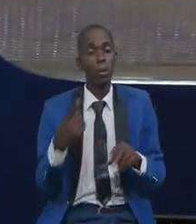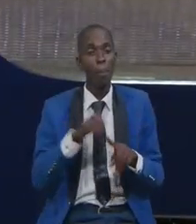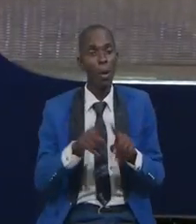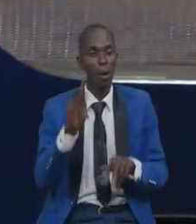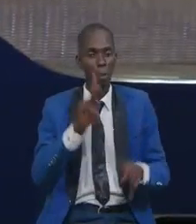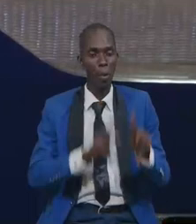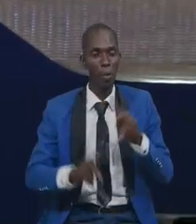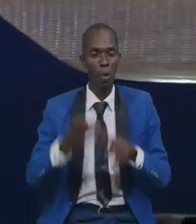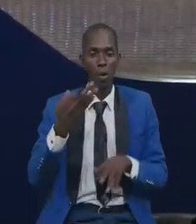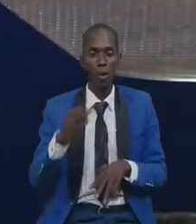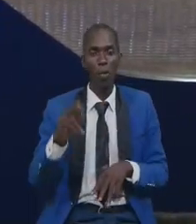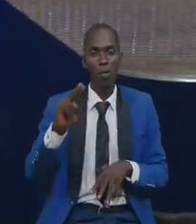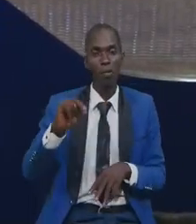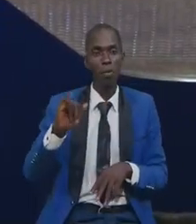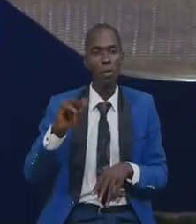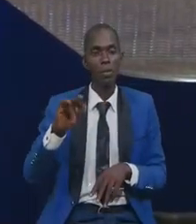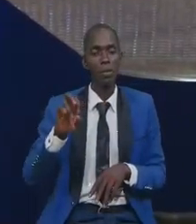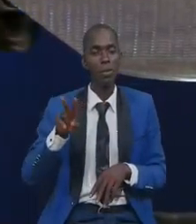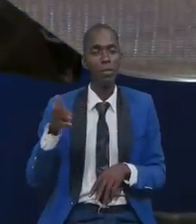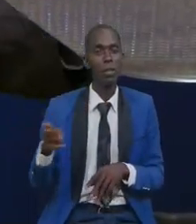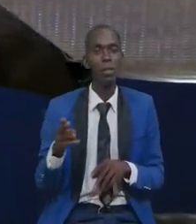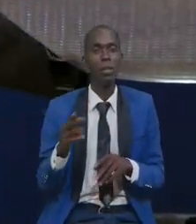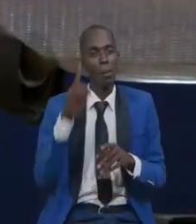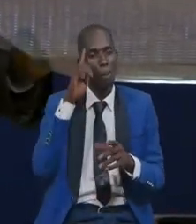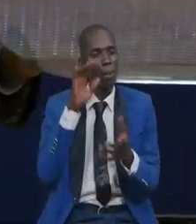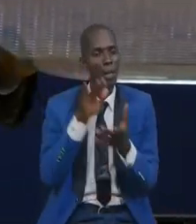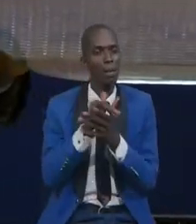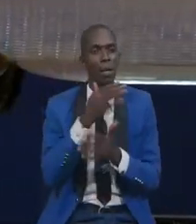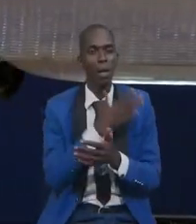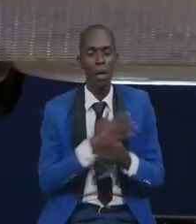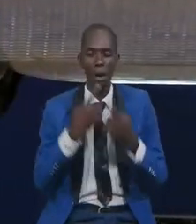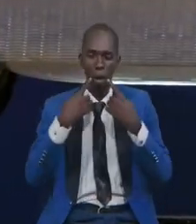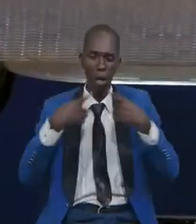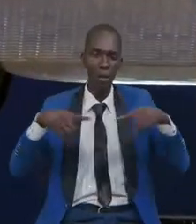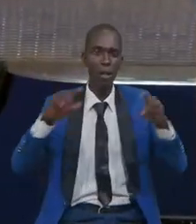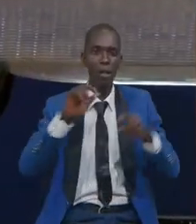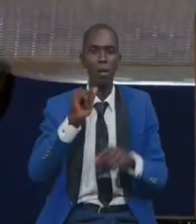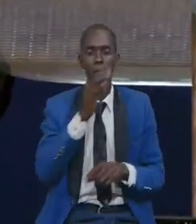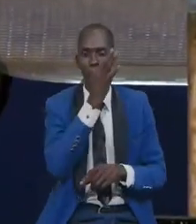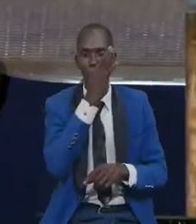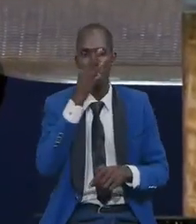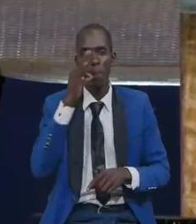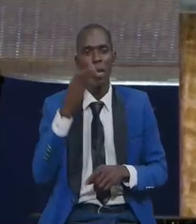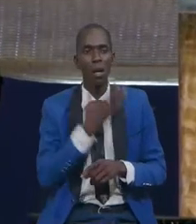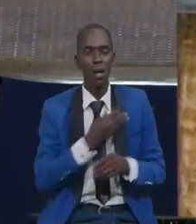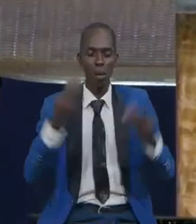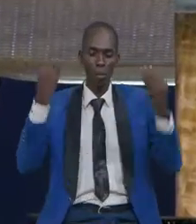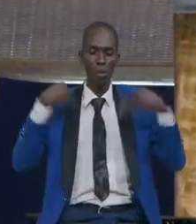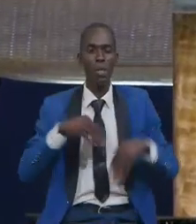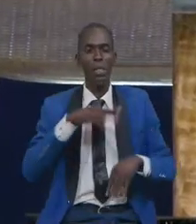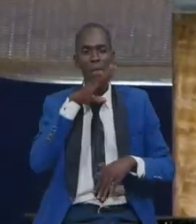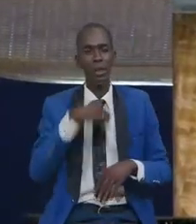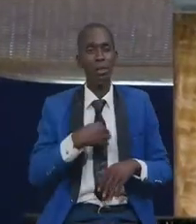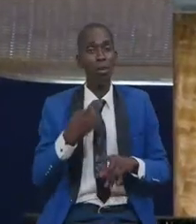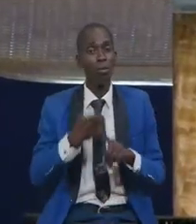dit, ils ont publié un jeûne et se revêtis de sacs depuis les plus grands jusqu'aux